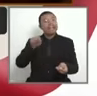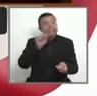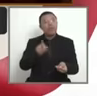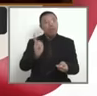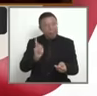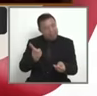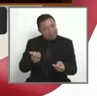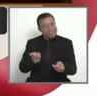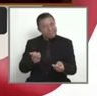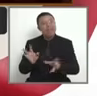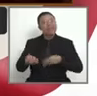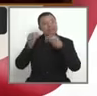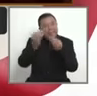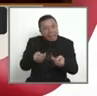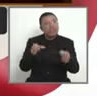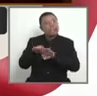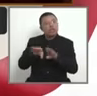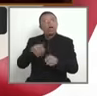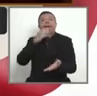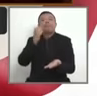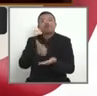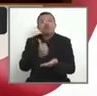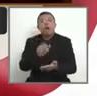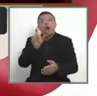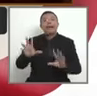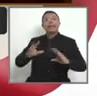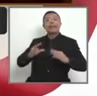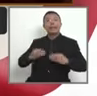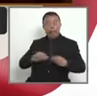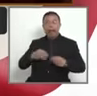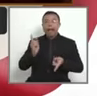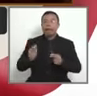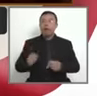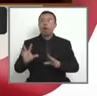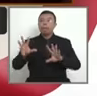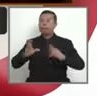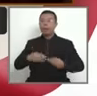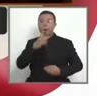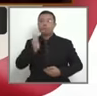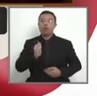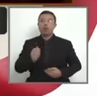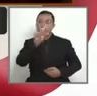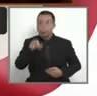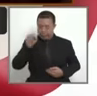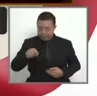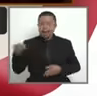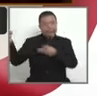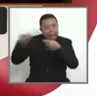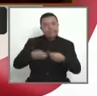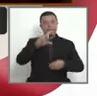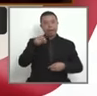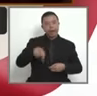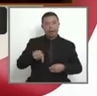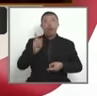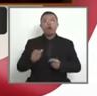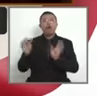tu bilang begini iok kan diurang lalukan diawak jadi ee pada momentum tertentu banyak